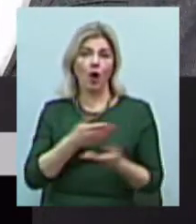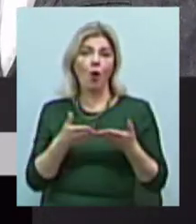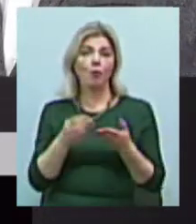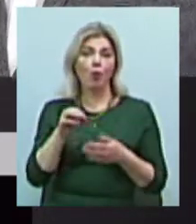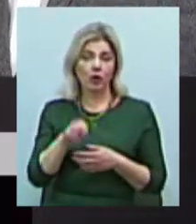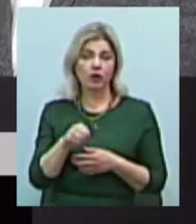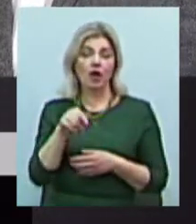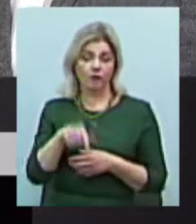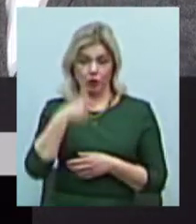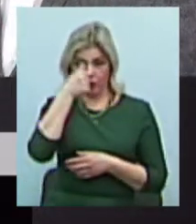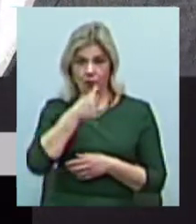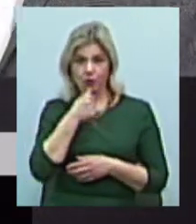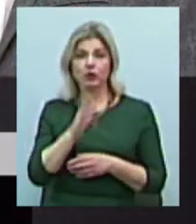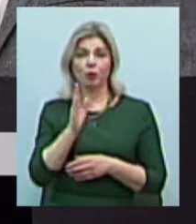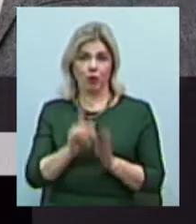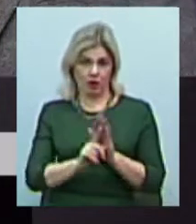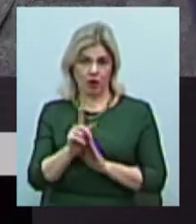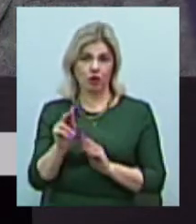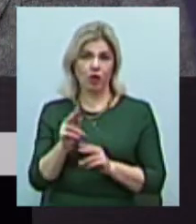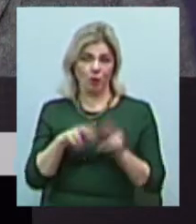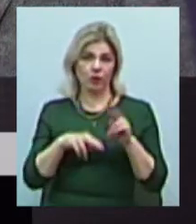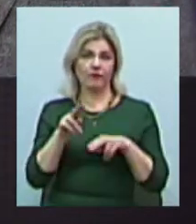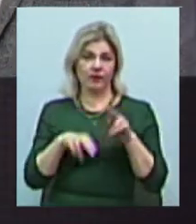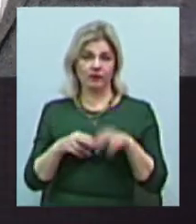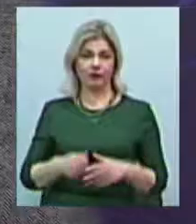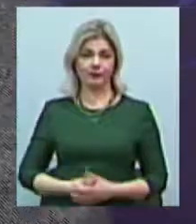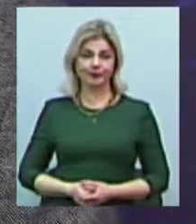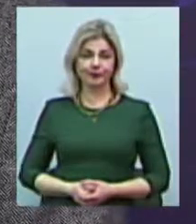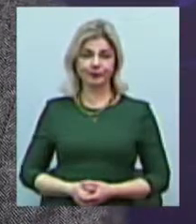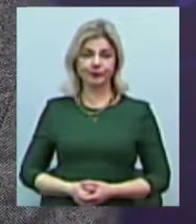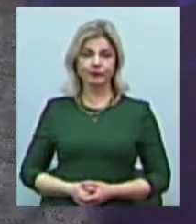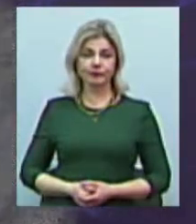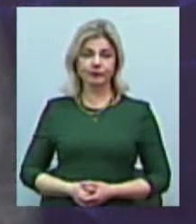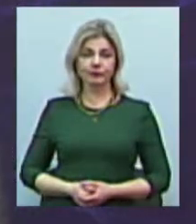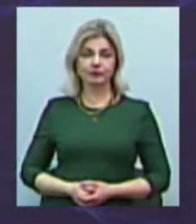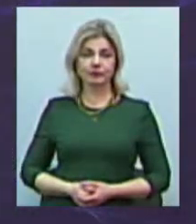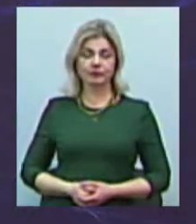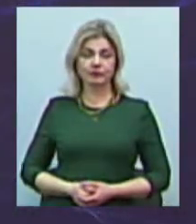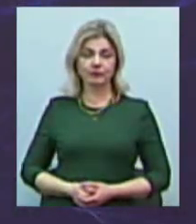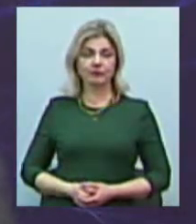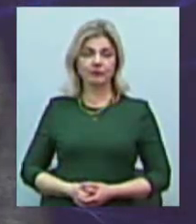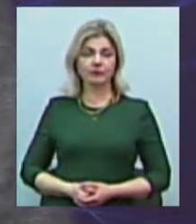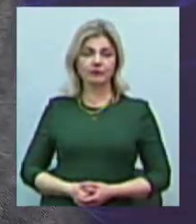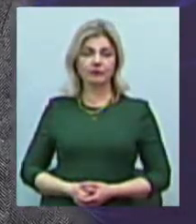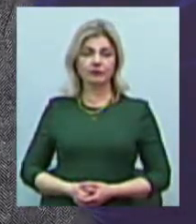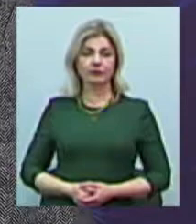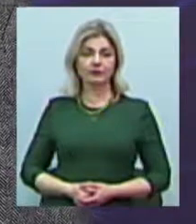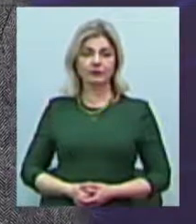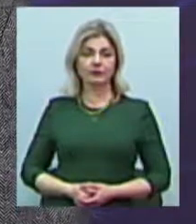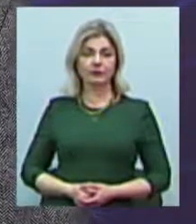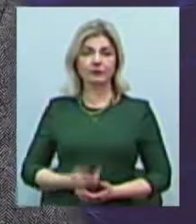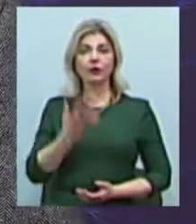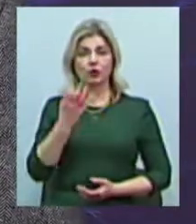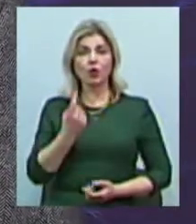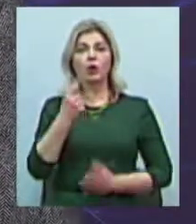розпочинати будівництво. Якщо довго йти на захід, то можна і в Китаї опинитися. Є запитання? Ще одне